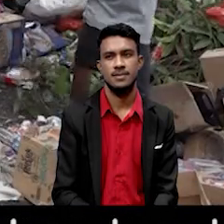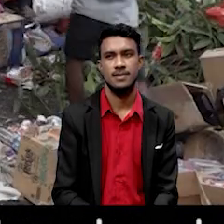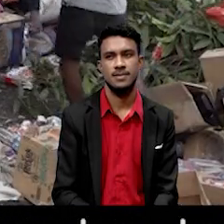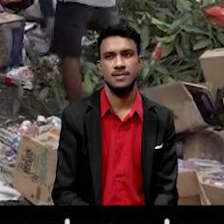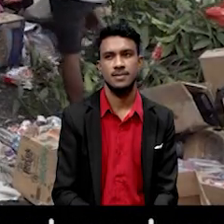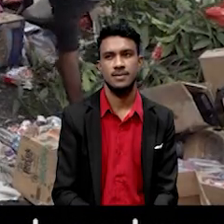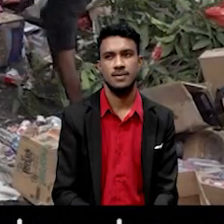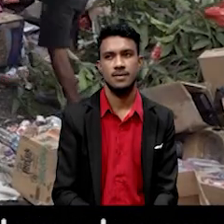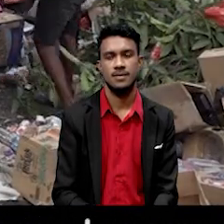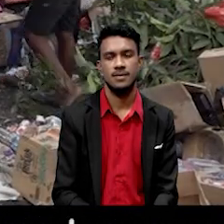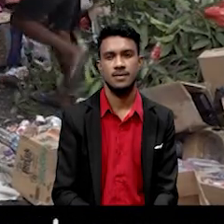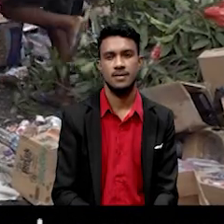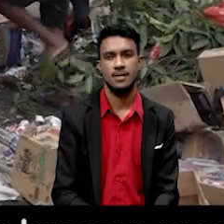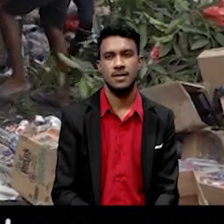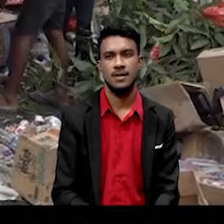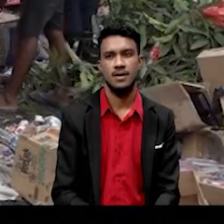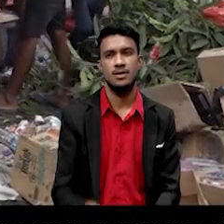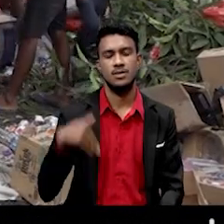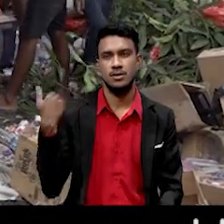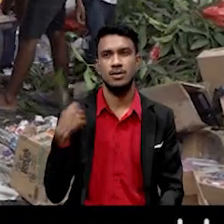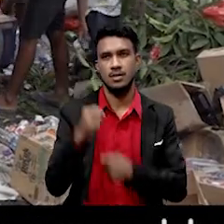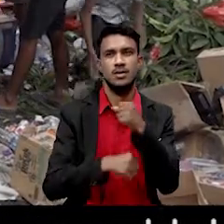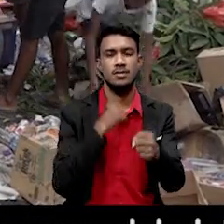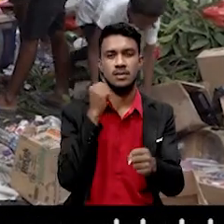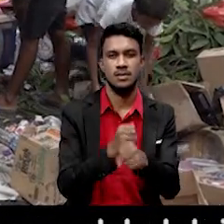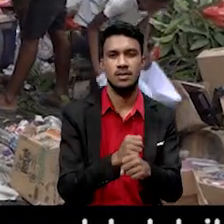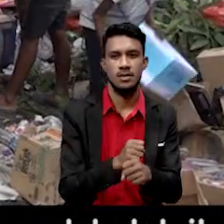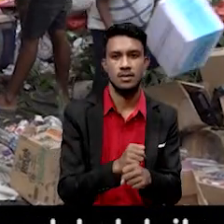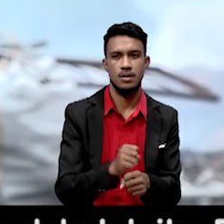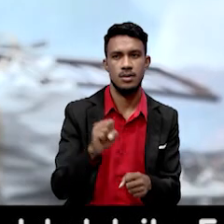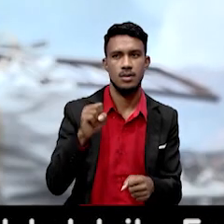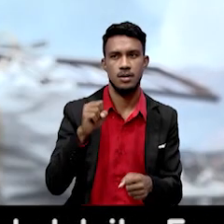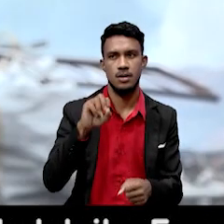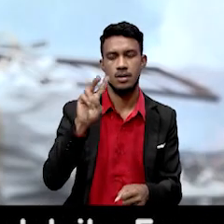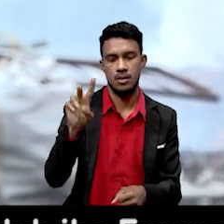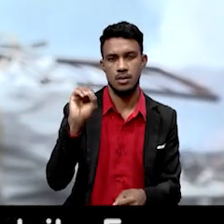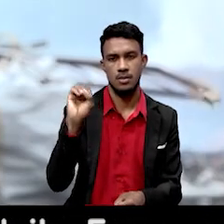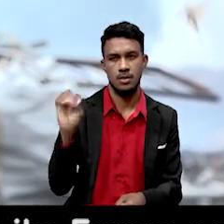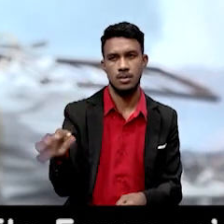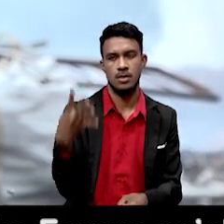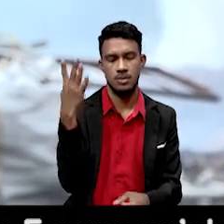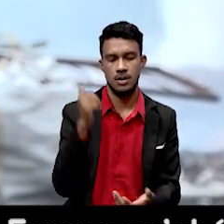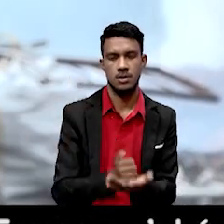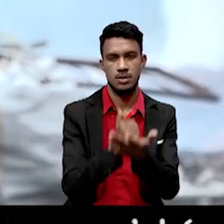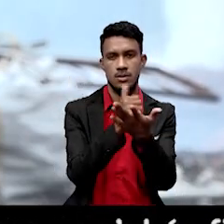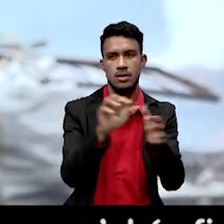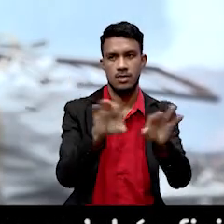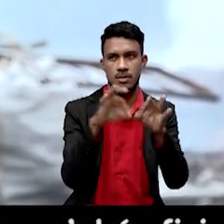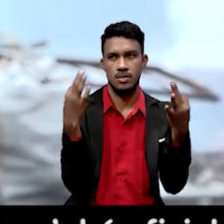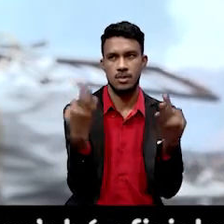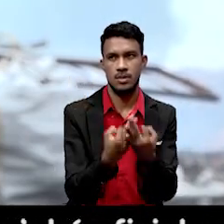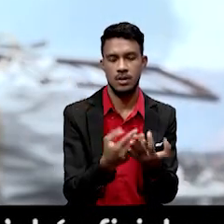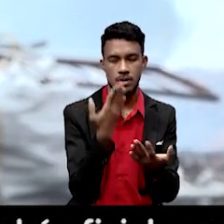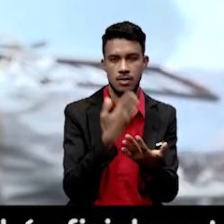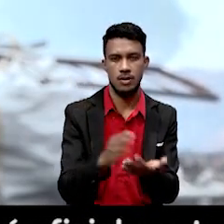Si B kosong keras 2014 dekare. Perlu sustenta uma larang. Di hola hahan